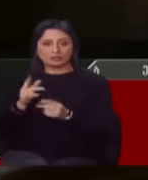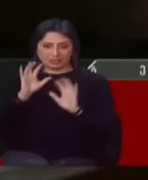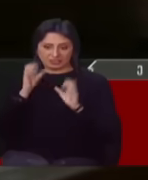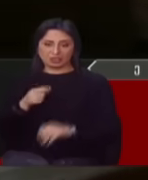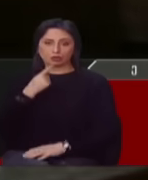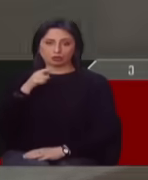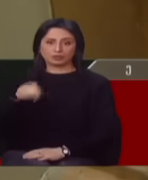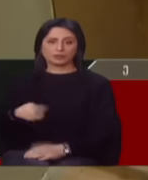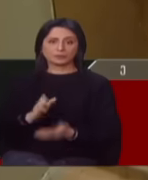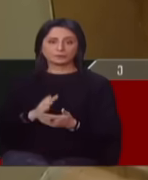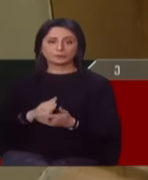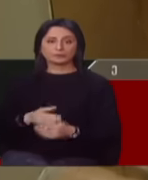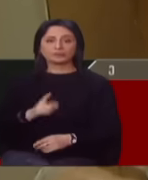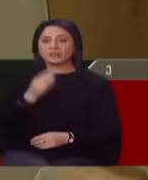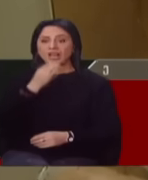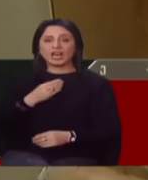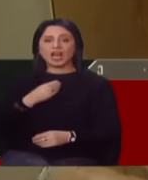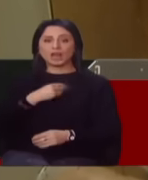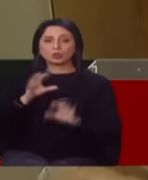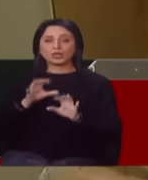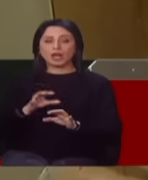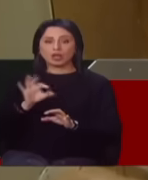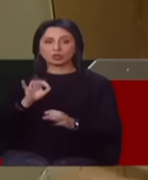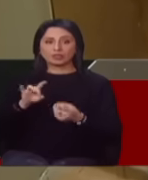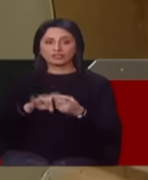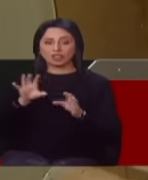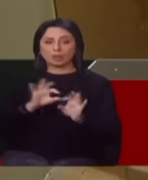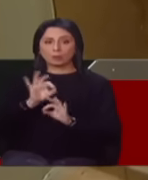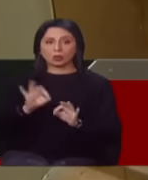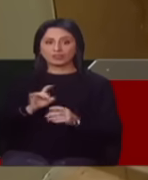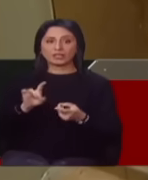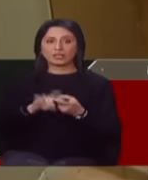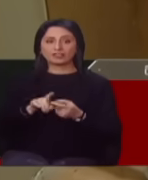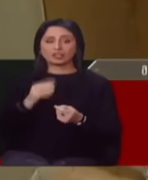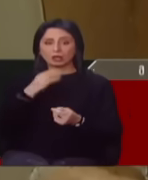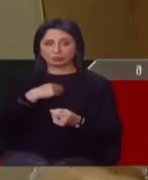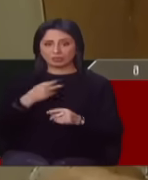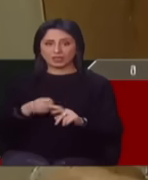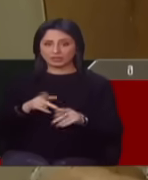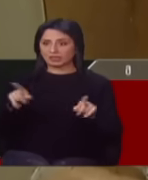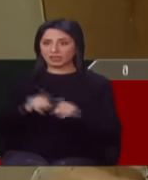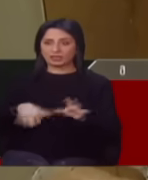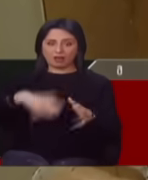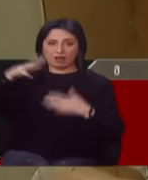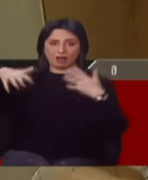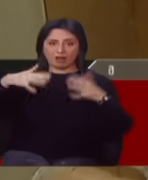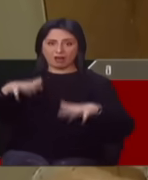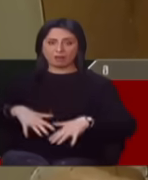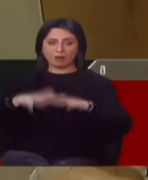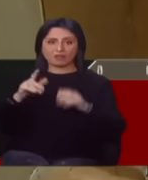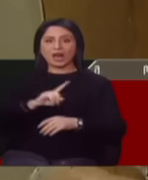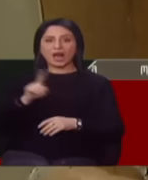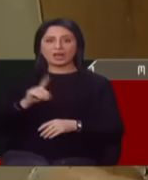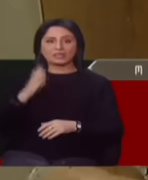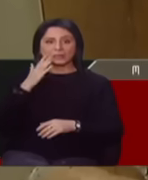სერიოზულ ლაჭვებს აჩენს. ათუნდა ამ კანონთან დაკავშირებით, კანონ პროექტთან დაკავშირებით, აი ესეთი აჟიოტაჟი სატეხვა, თუ